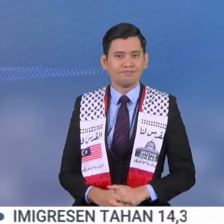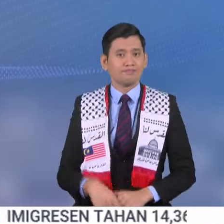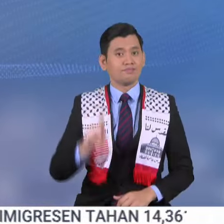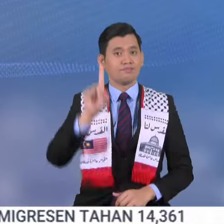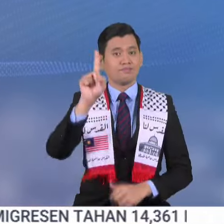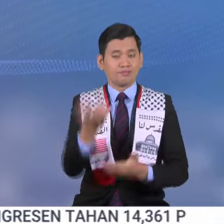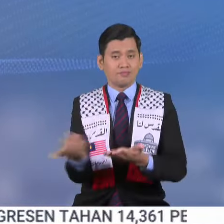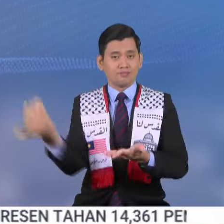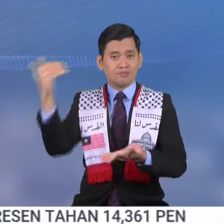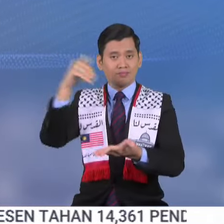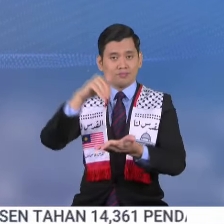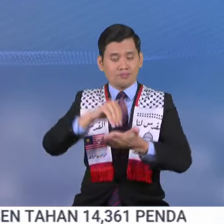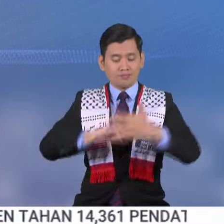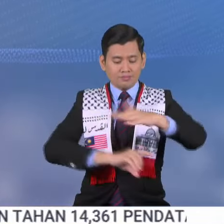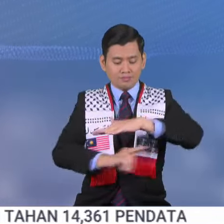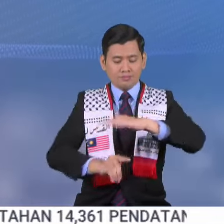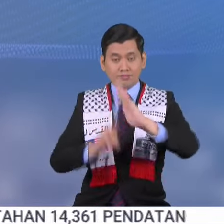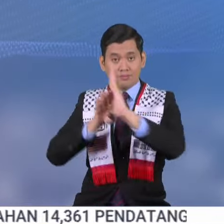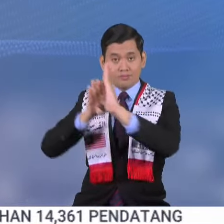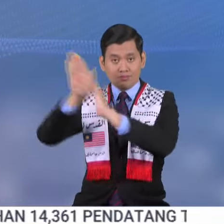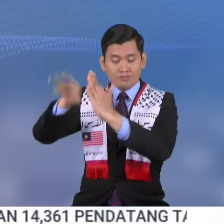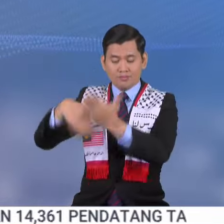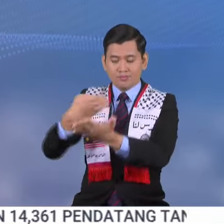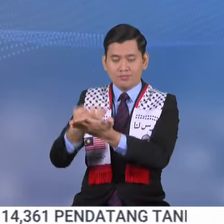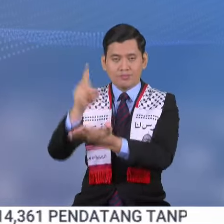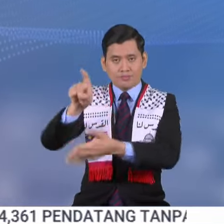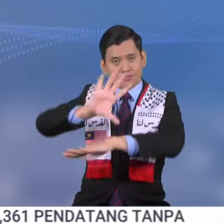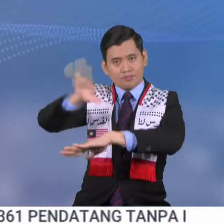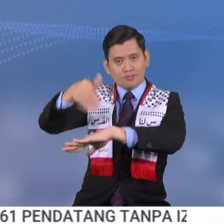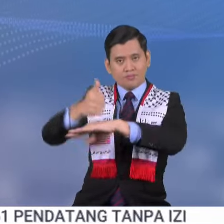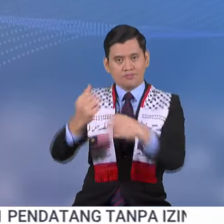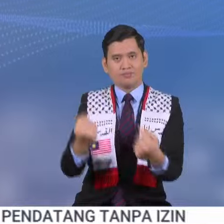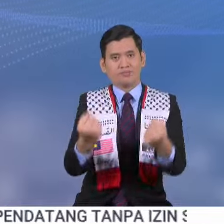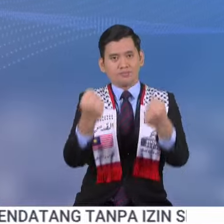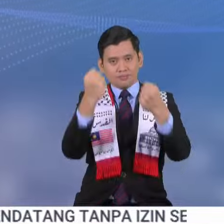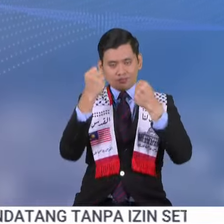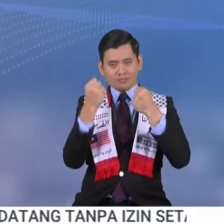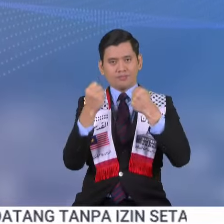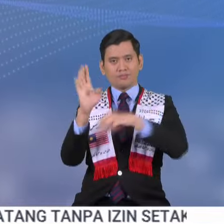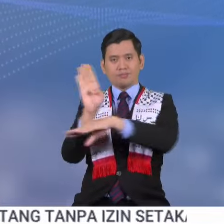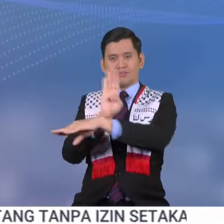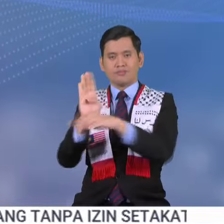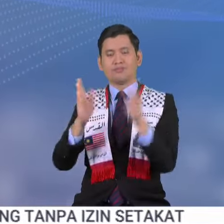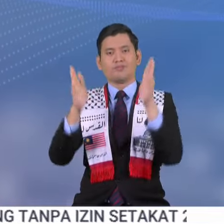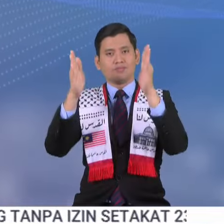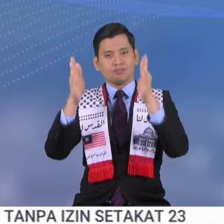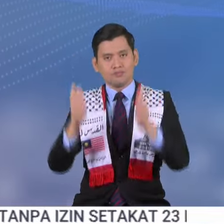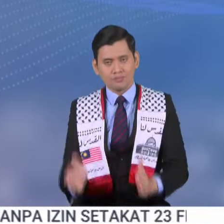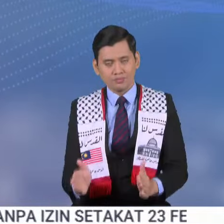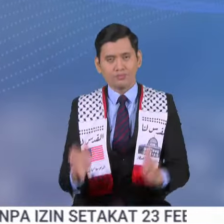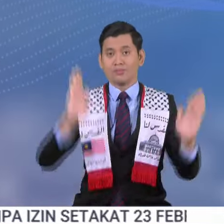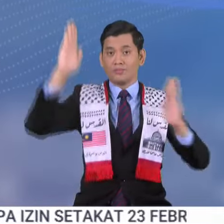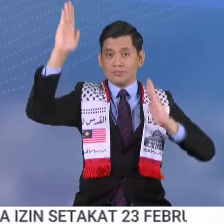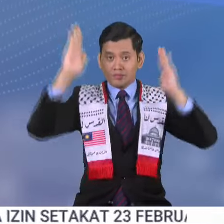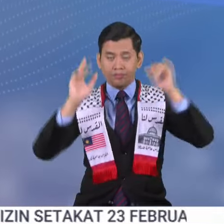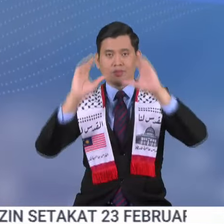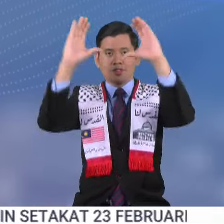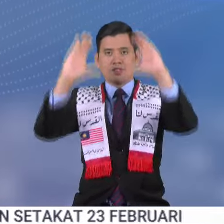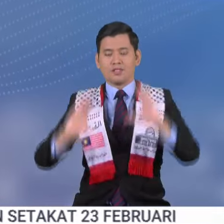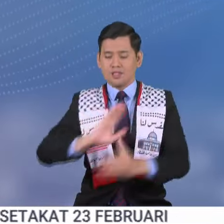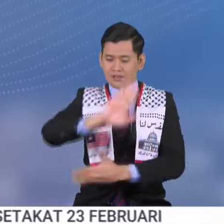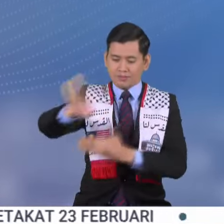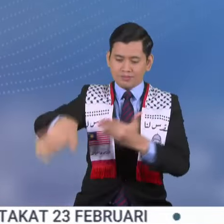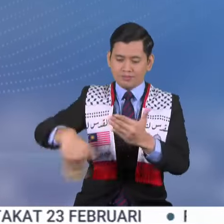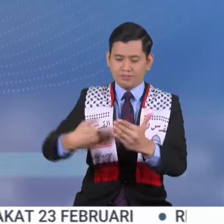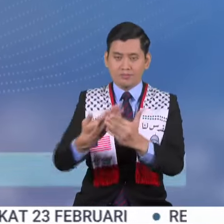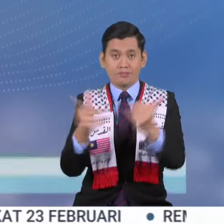satu dasar pembangunan ekonomi perlu diwujudkan bertujuan memperkasa perusahaan Bumiputera secara holistik timbalan Perdana Menteri